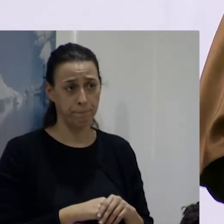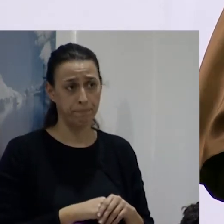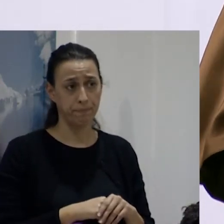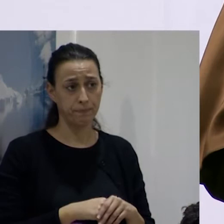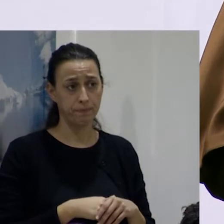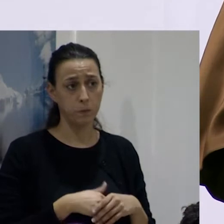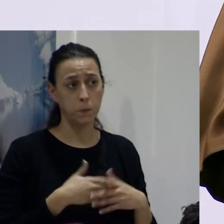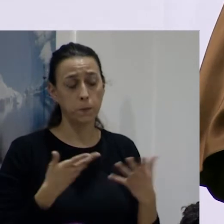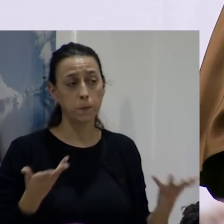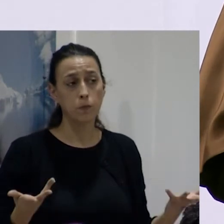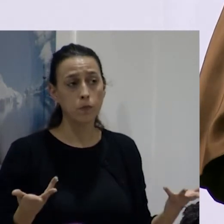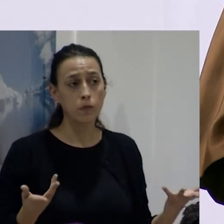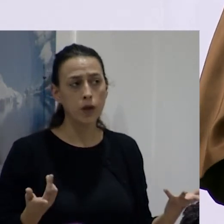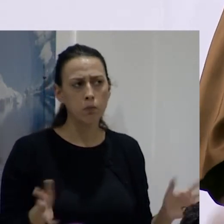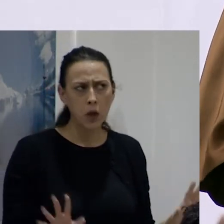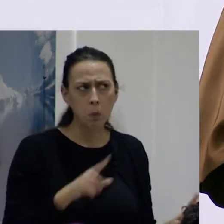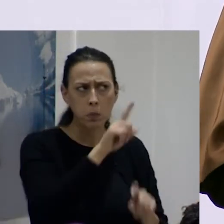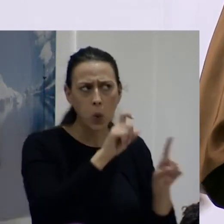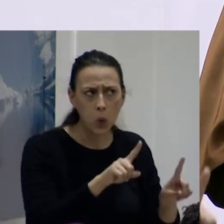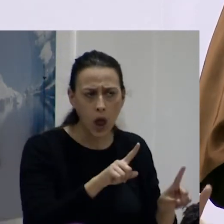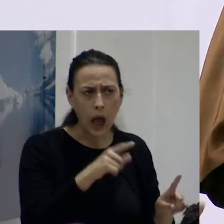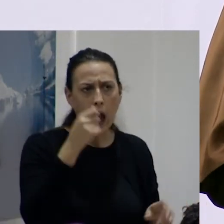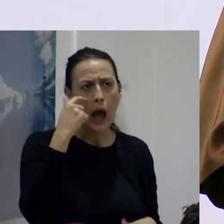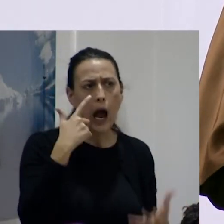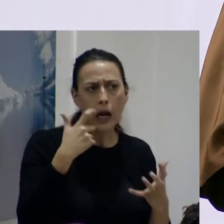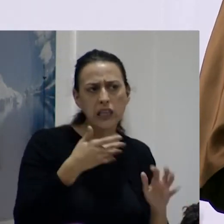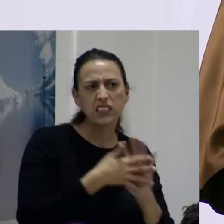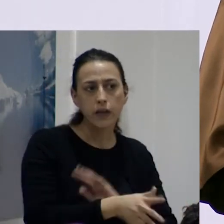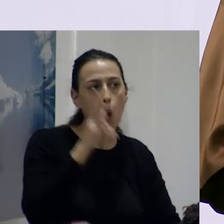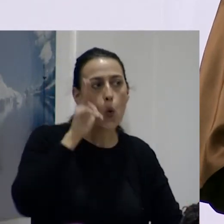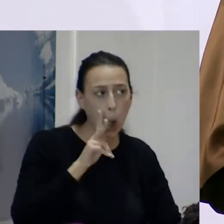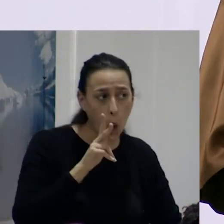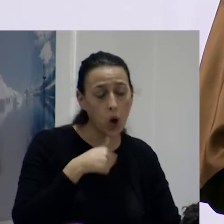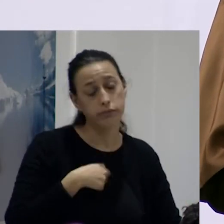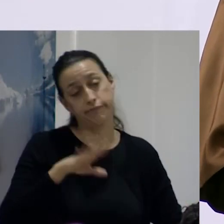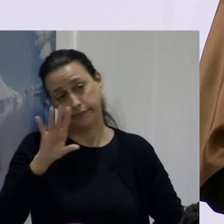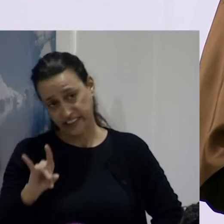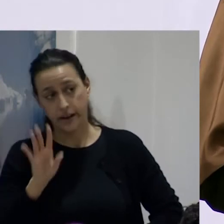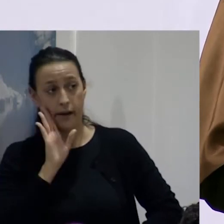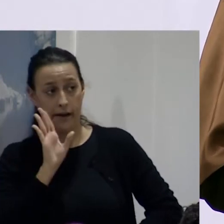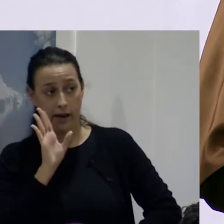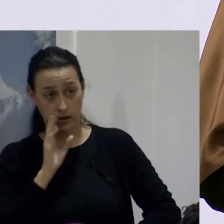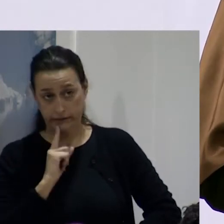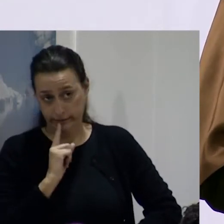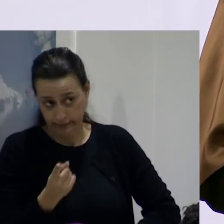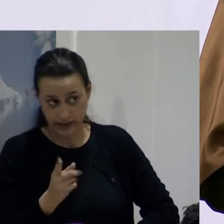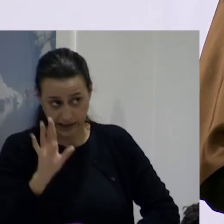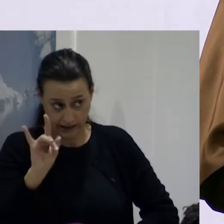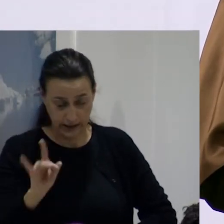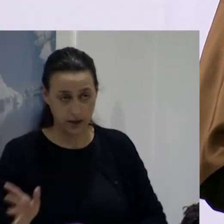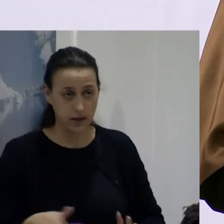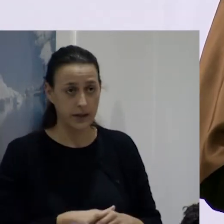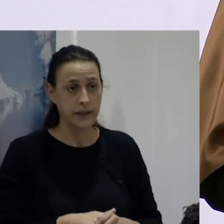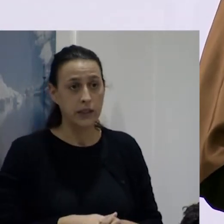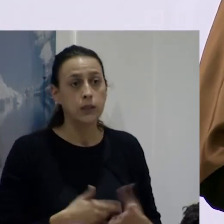És el saber d'art un saber de luxe? Sí, ja ho he dit. L'art mateix és de